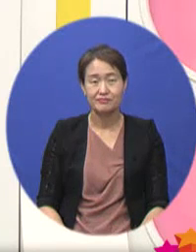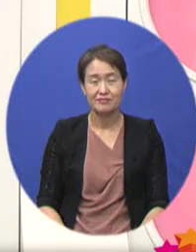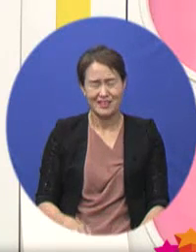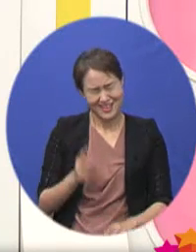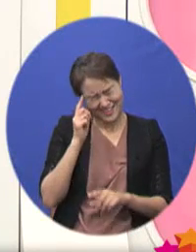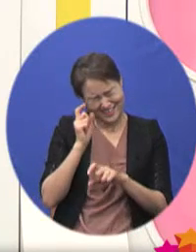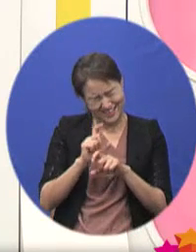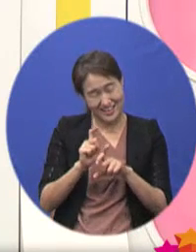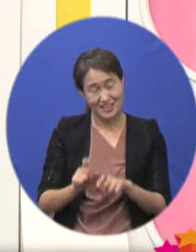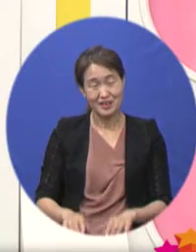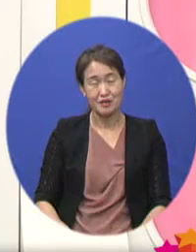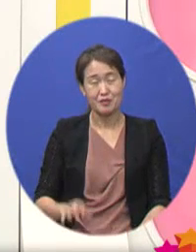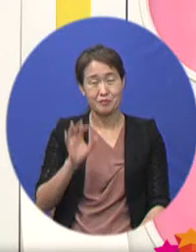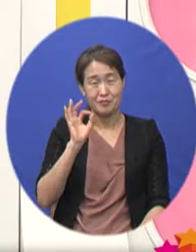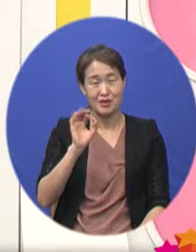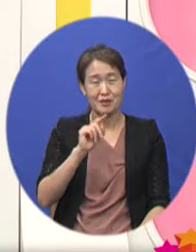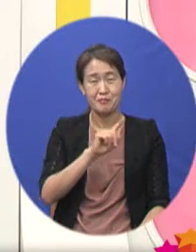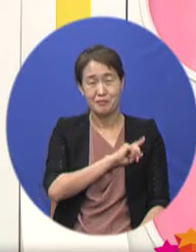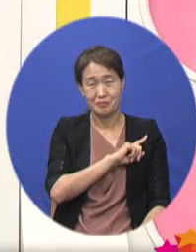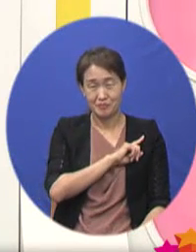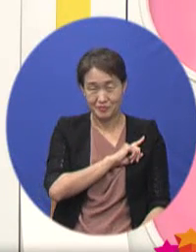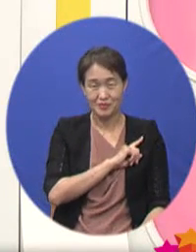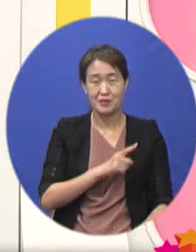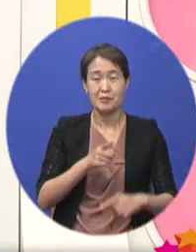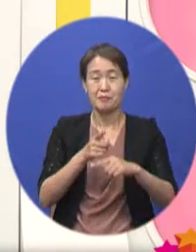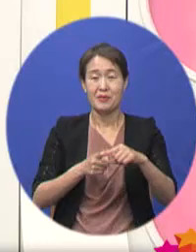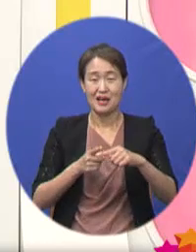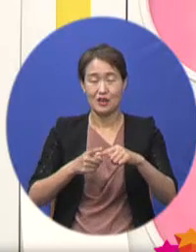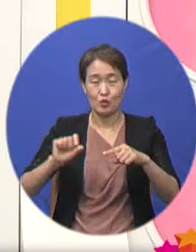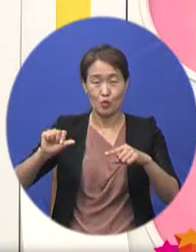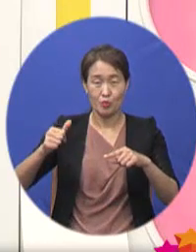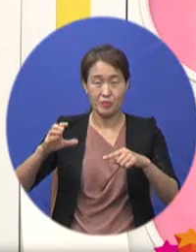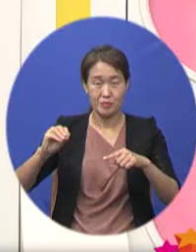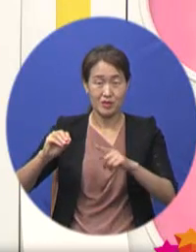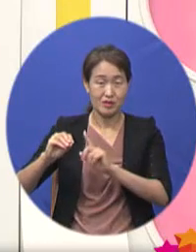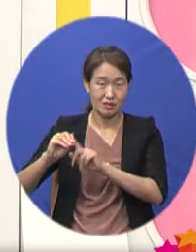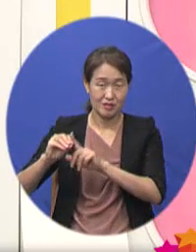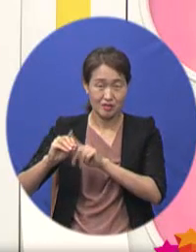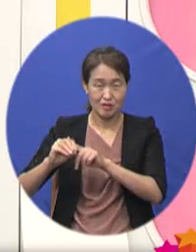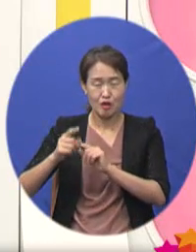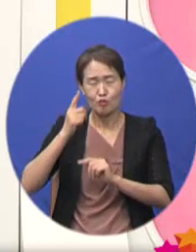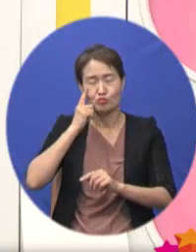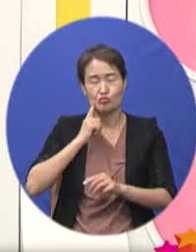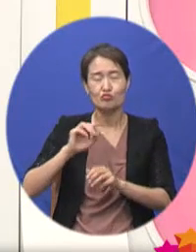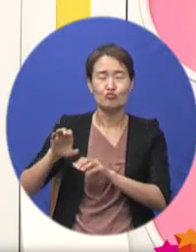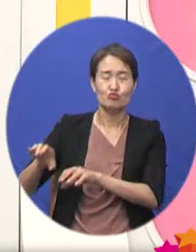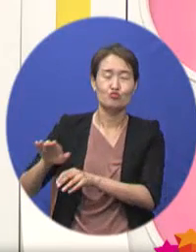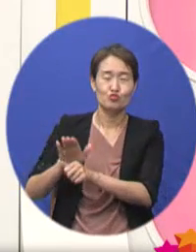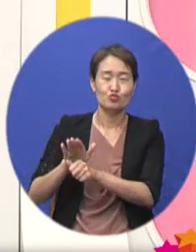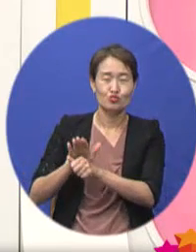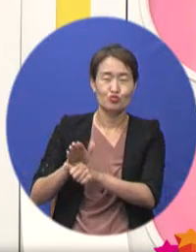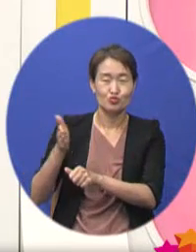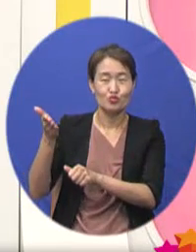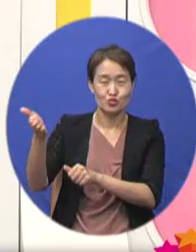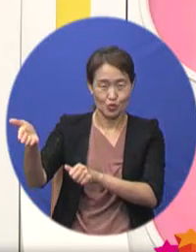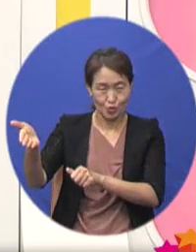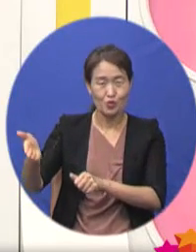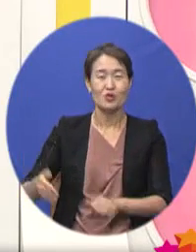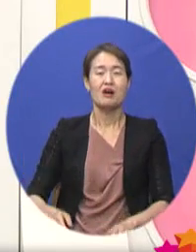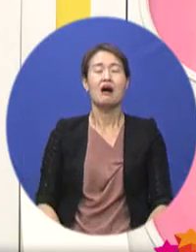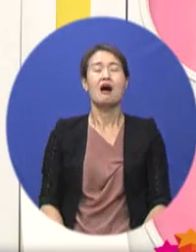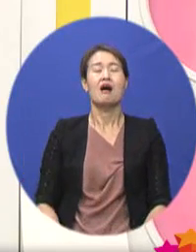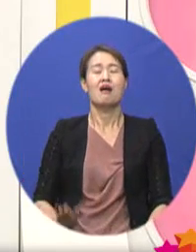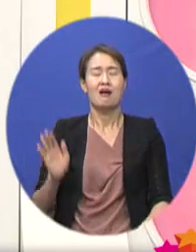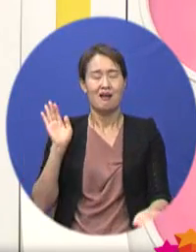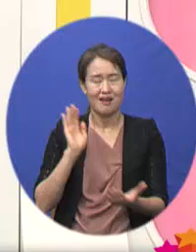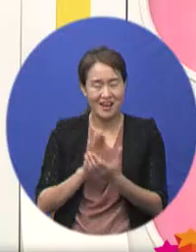아. 고민. 뭐 일단 반찬은 뚝 잘라가. 네. 네. 아, 부르기도 좀 하고. 네? 부르기도 좀 하고.